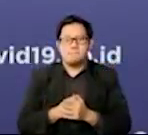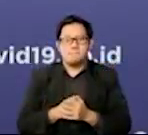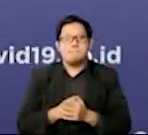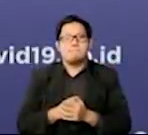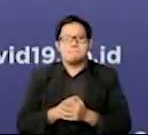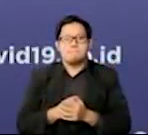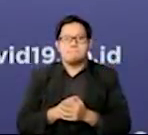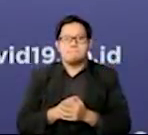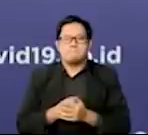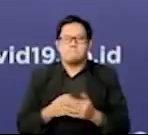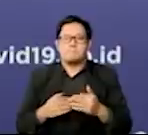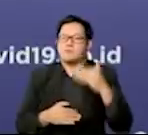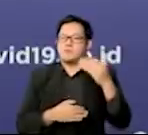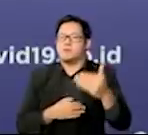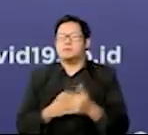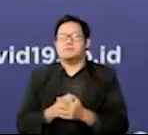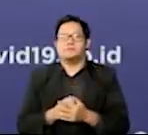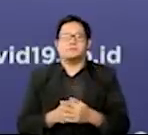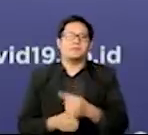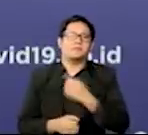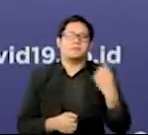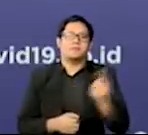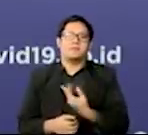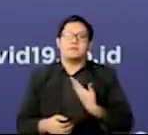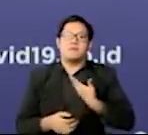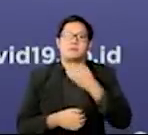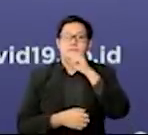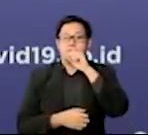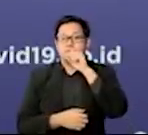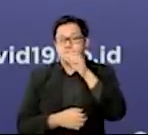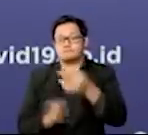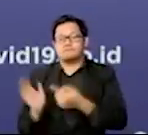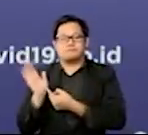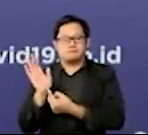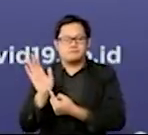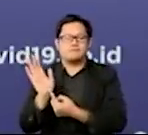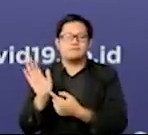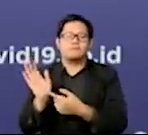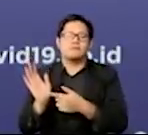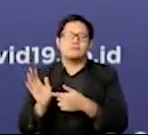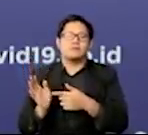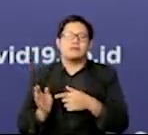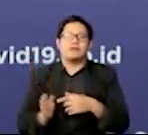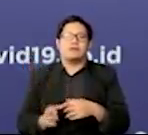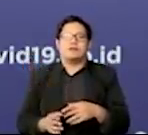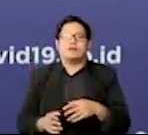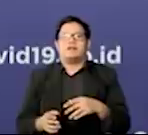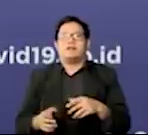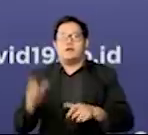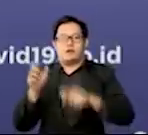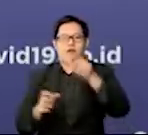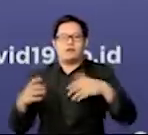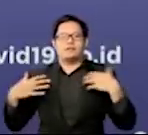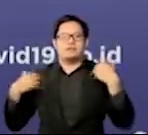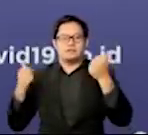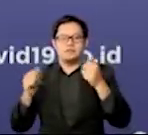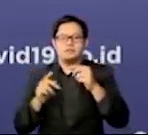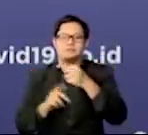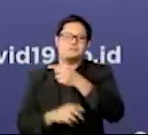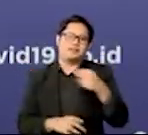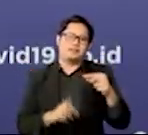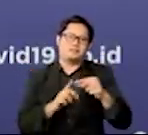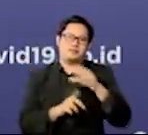berikut kami menyampaikan tentang angka kesembuhan per provinsi di sini terlihat